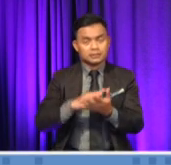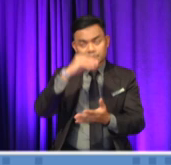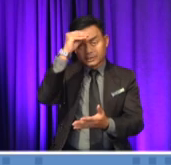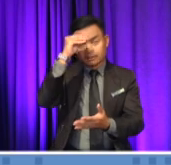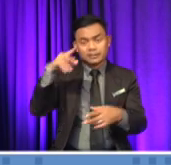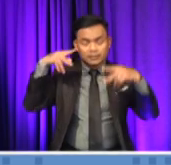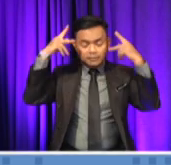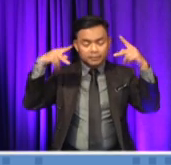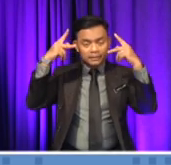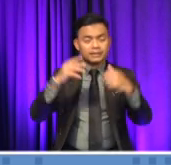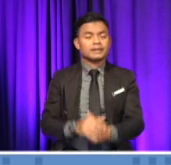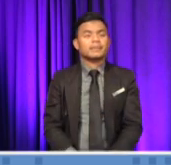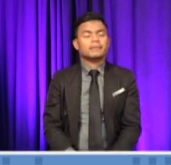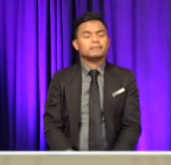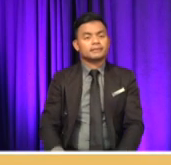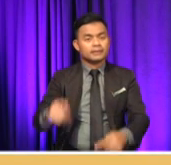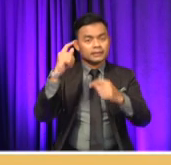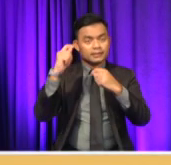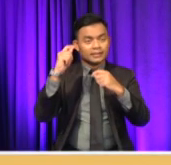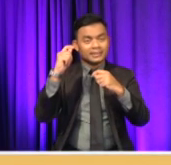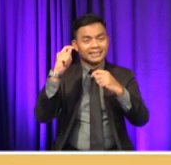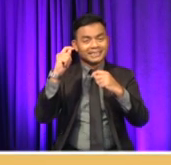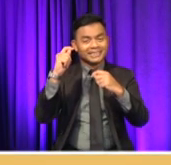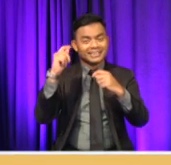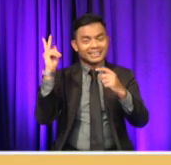ceritanya syaira walaupun kecap